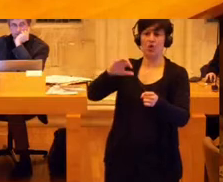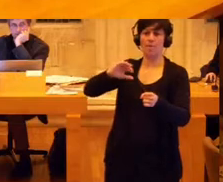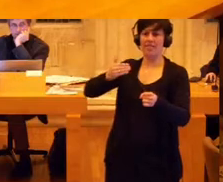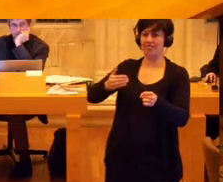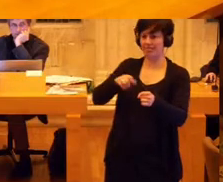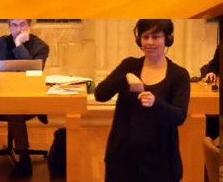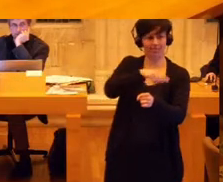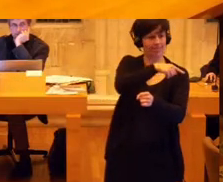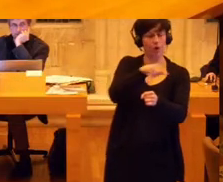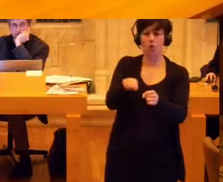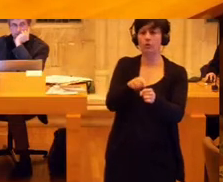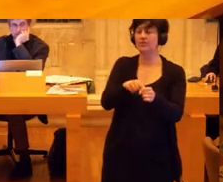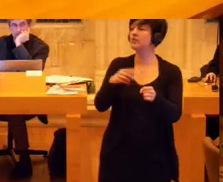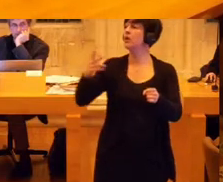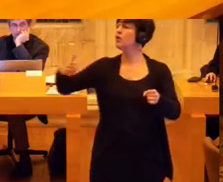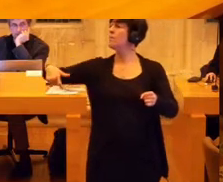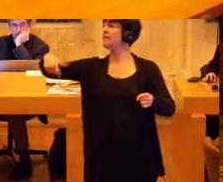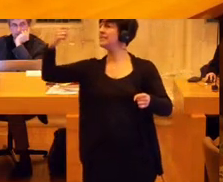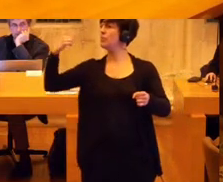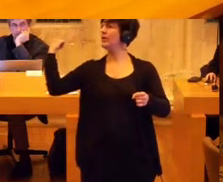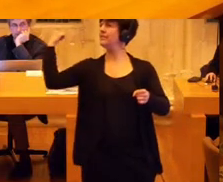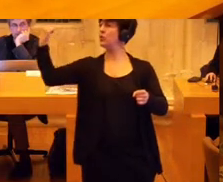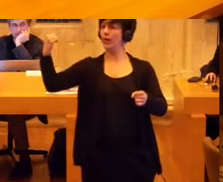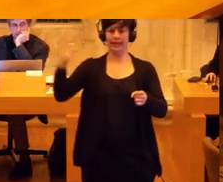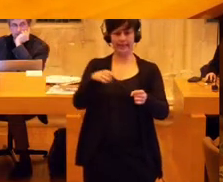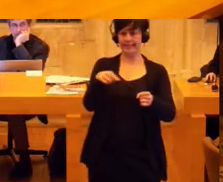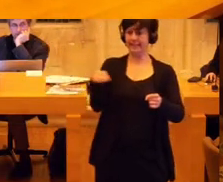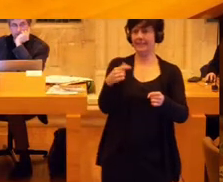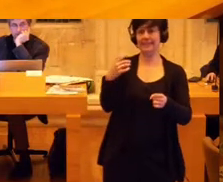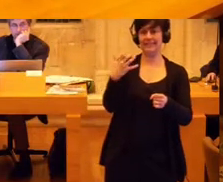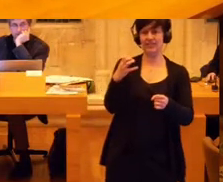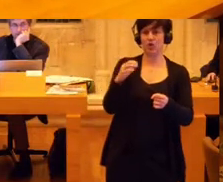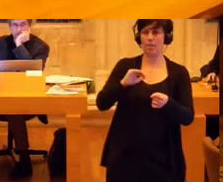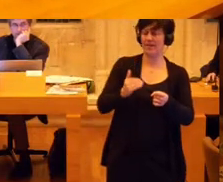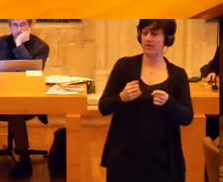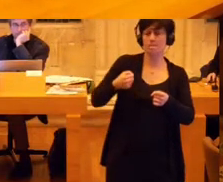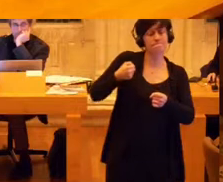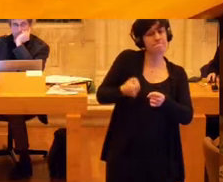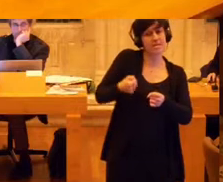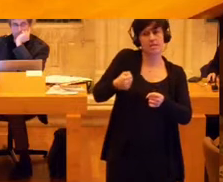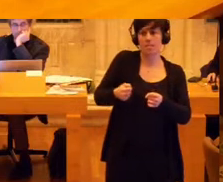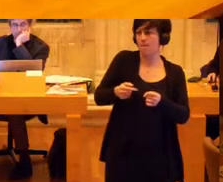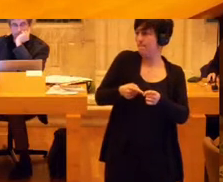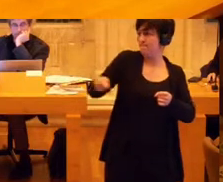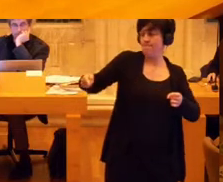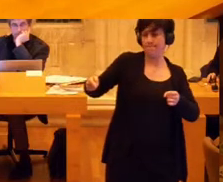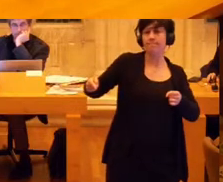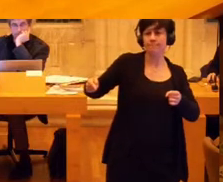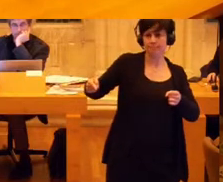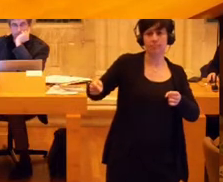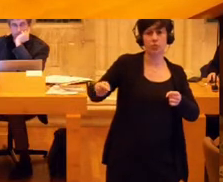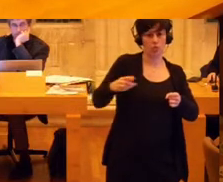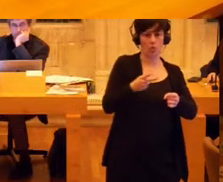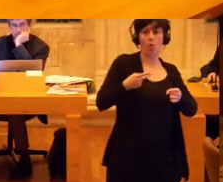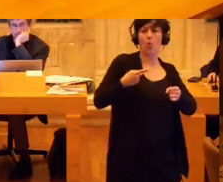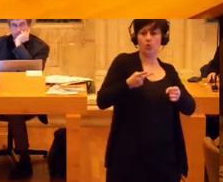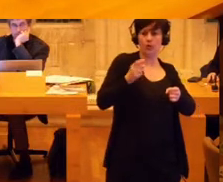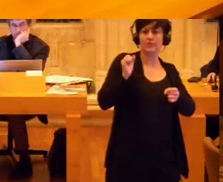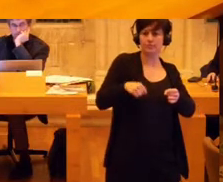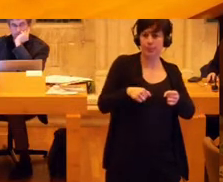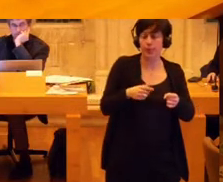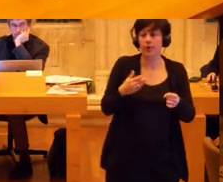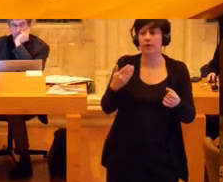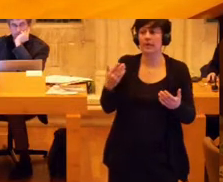rapport au monument historique. Donc deux points qu'on précise, on voit effectivement des moins sur ce secteur-là puisque ça